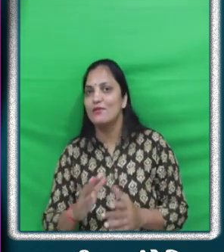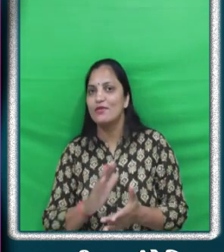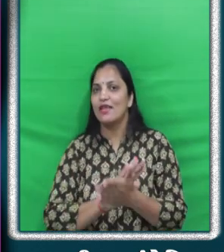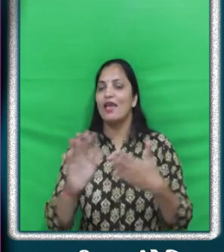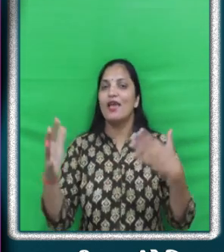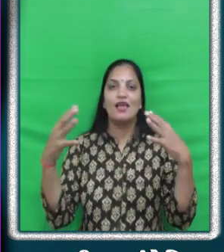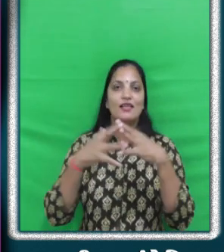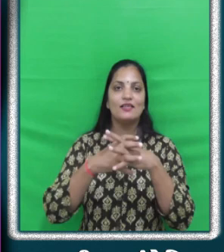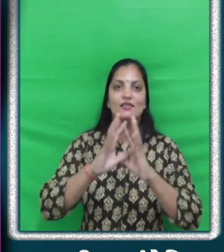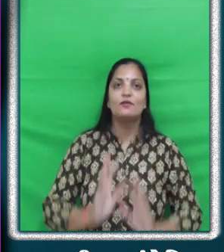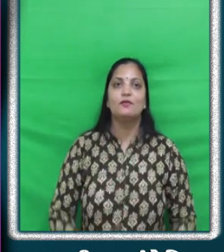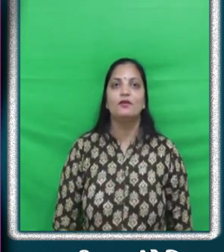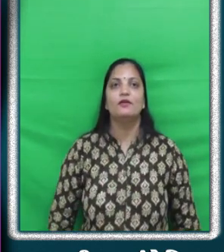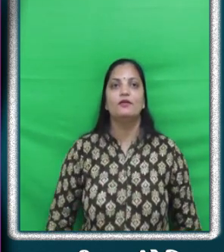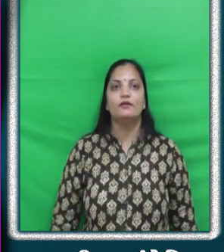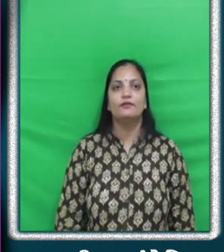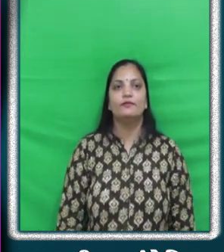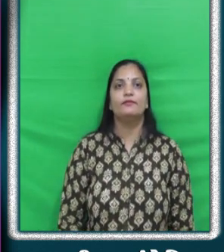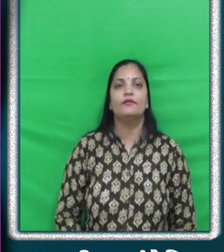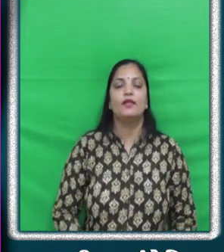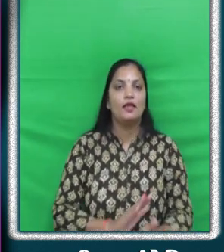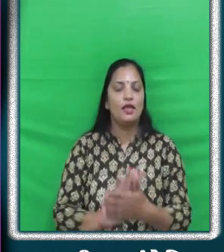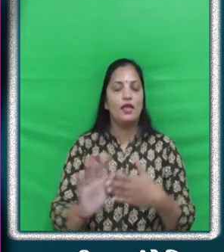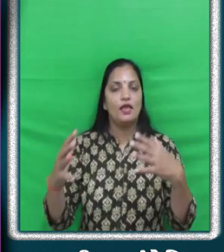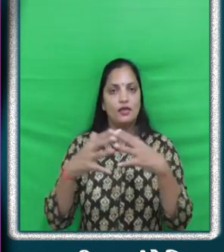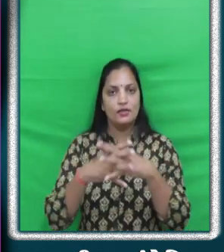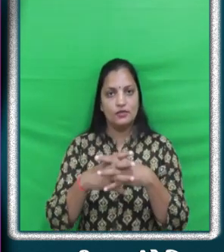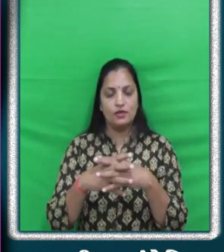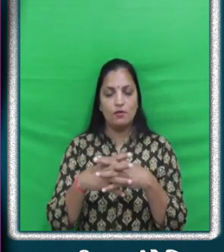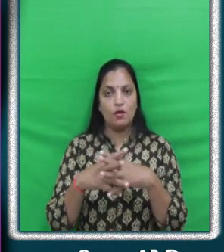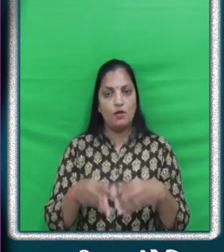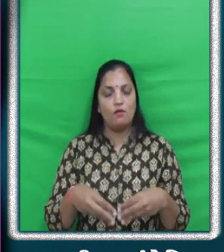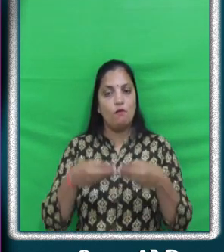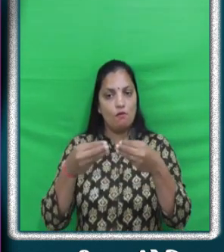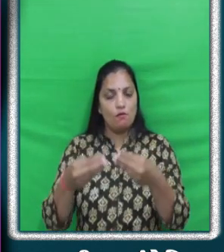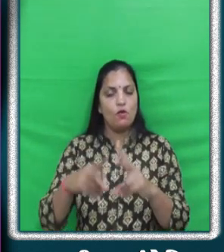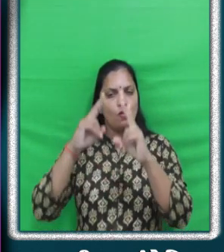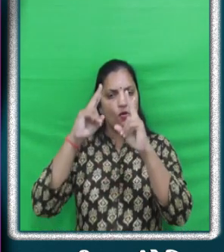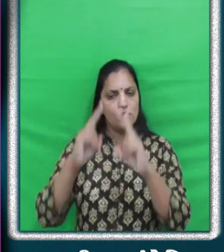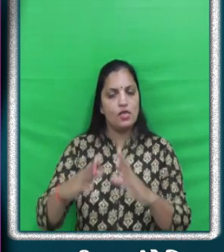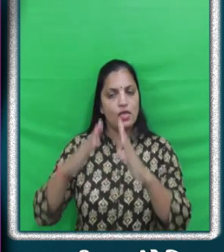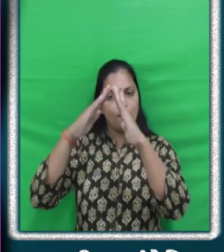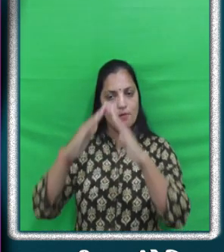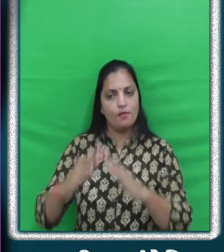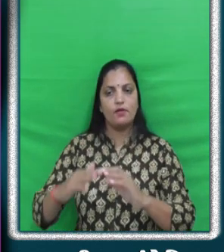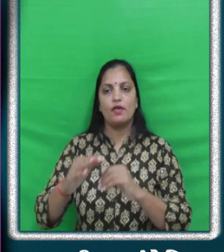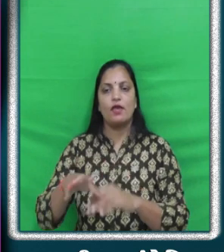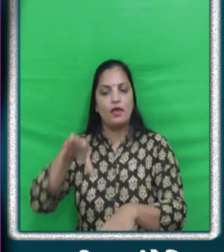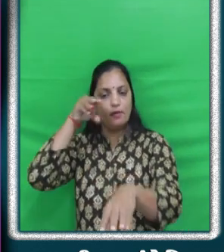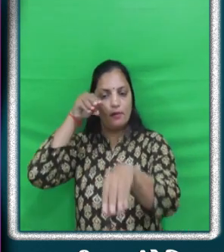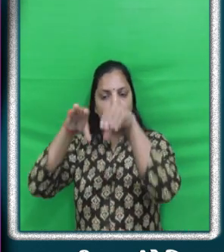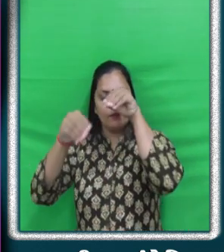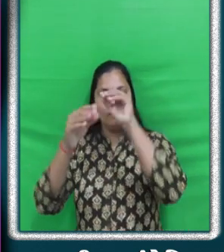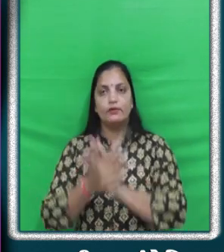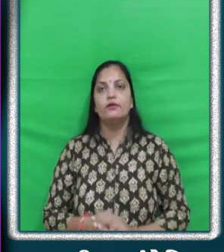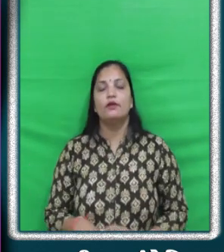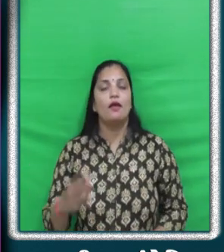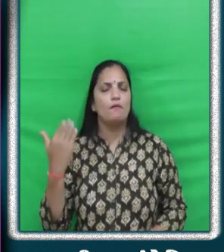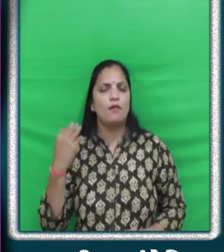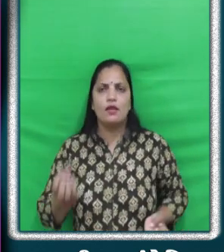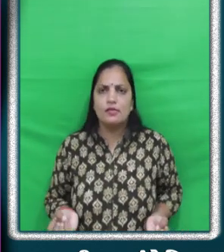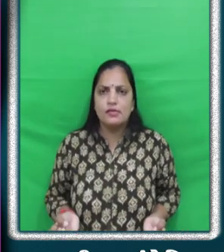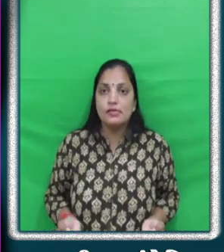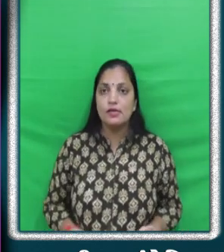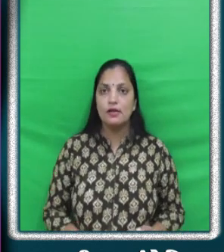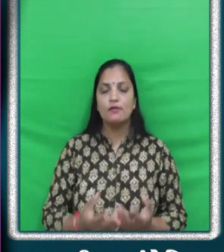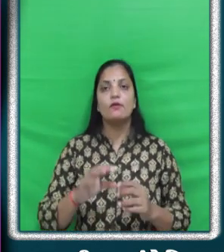છીએ? ગૃહ કાર્ય. તમારે ગૃહ કાર્ય અહીંયાથી લઈને ઘેર બેઠા કરવાનું છે. ઘણા બધા વિદ્યાર્થી મને શરૂઆતમાં